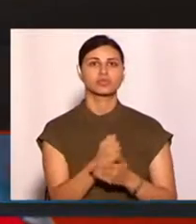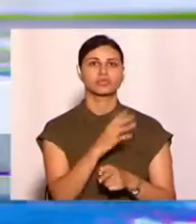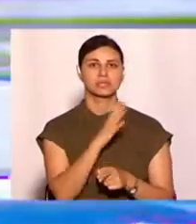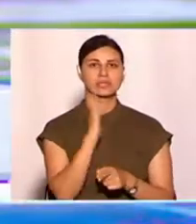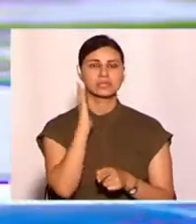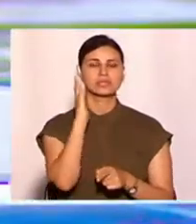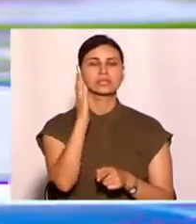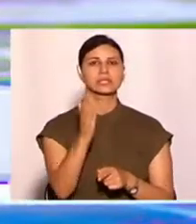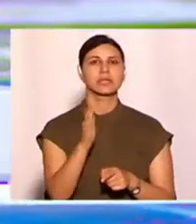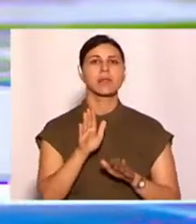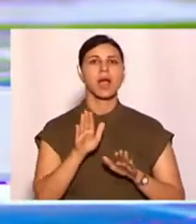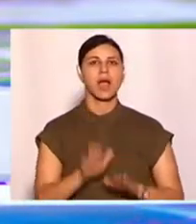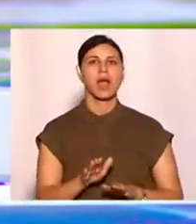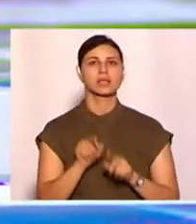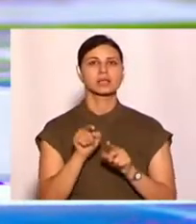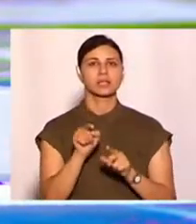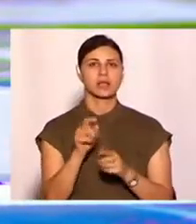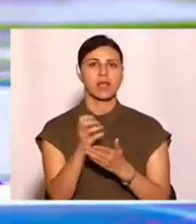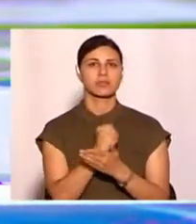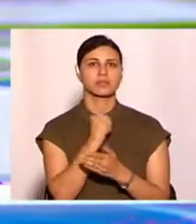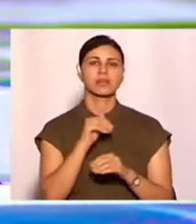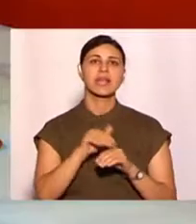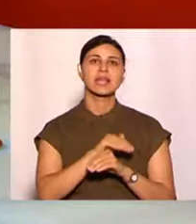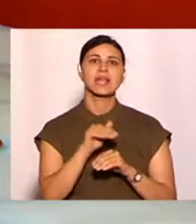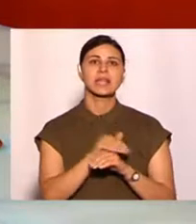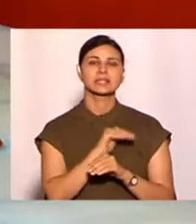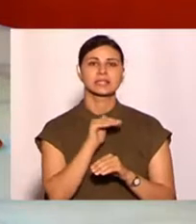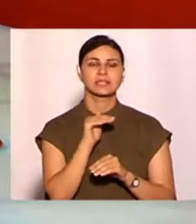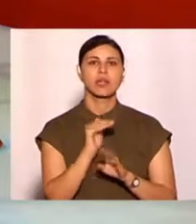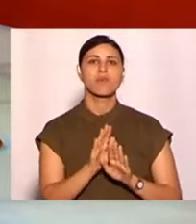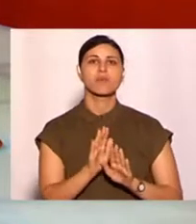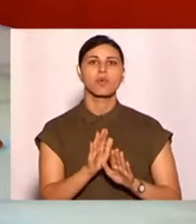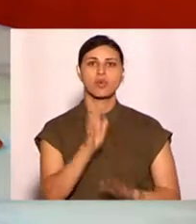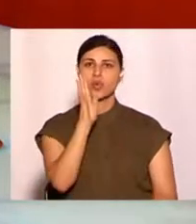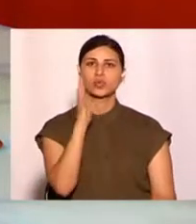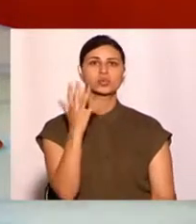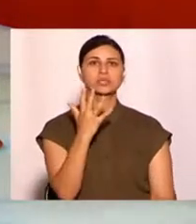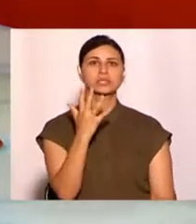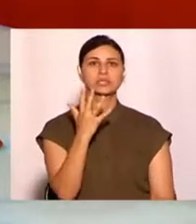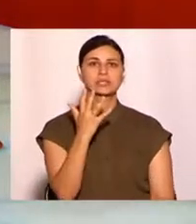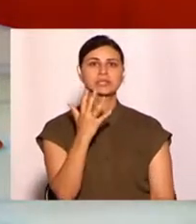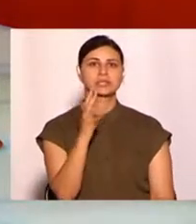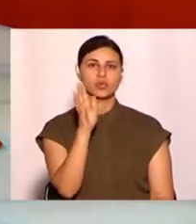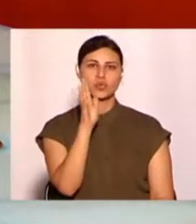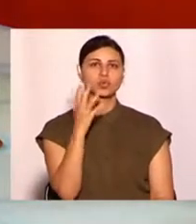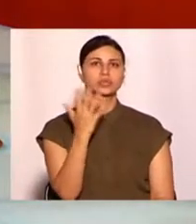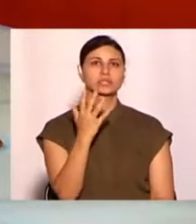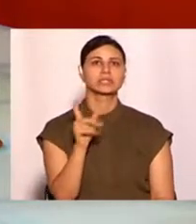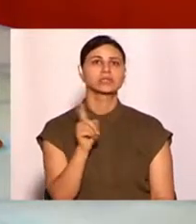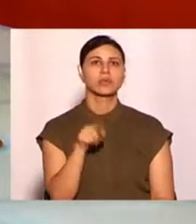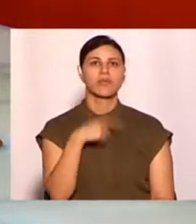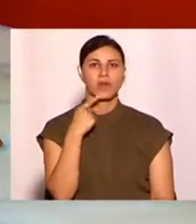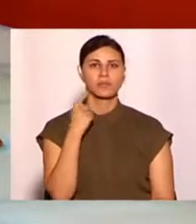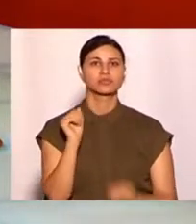იქნება ლოკალურად კეთილსაიმედო გამოსავალი, მხოლოდ 5 წლის კეთილსაიმედო გამოსავალი რომ